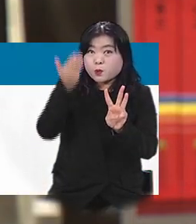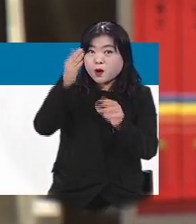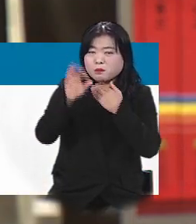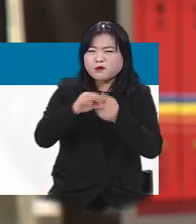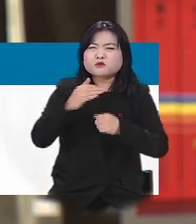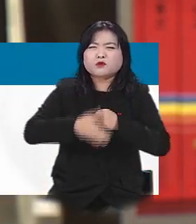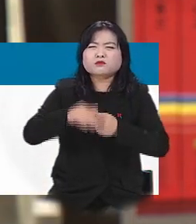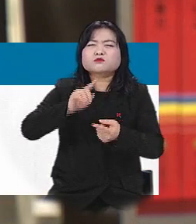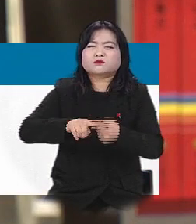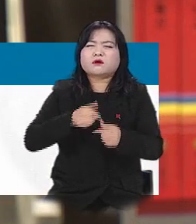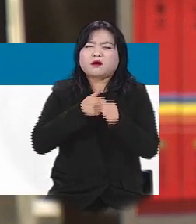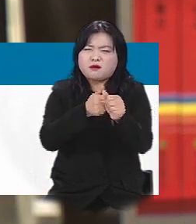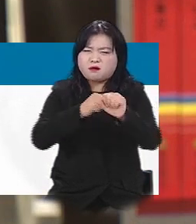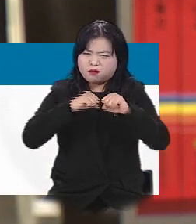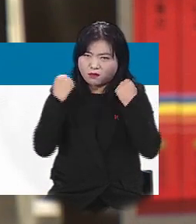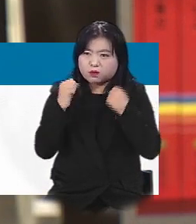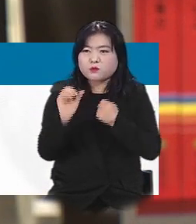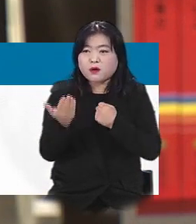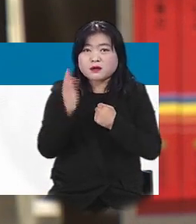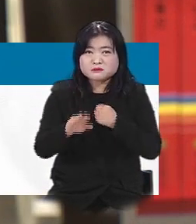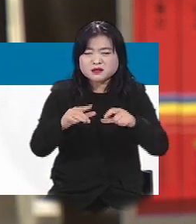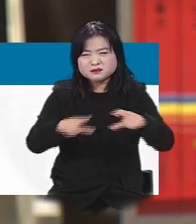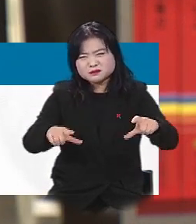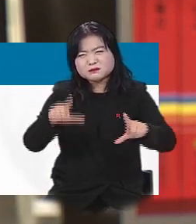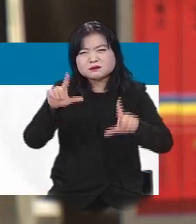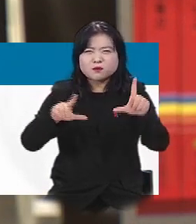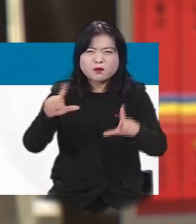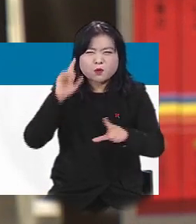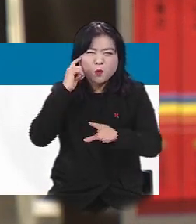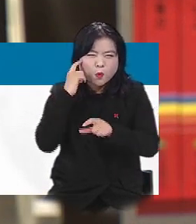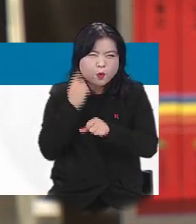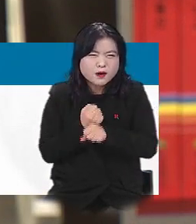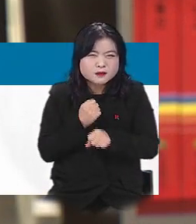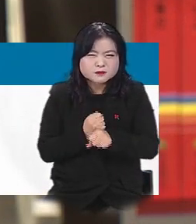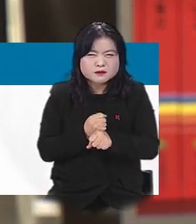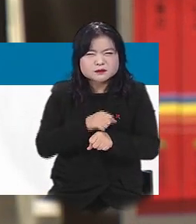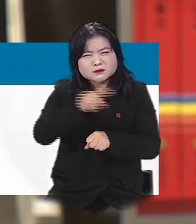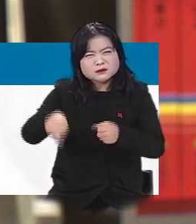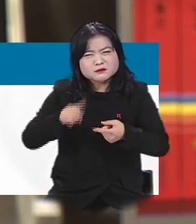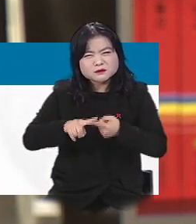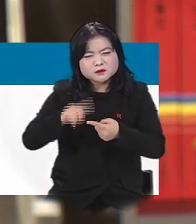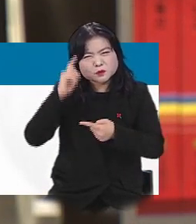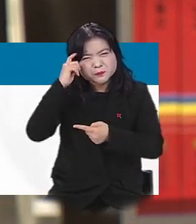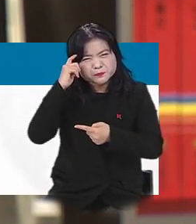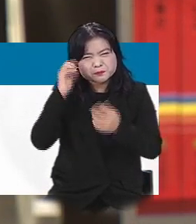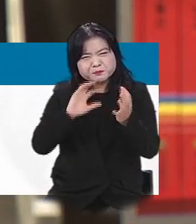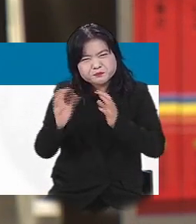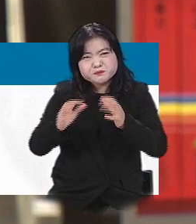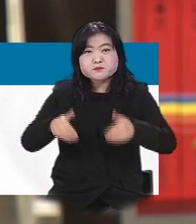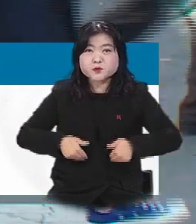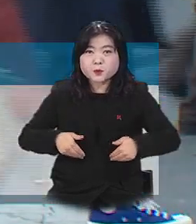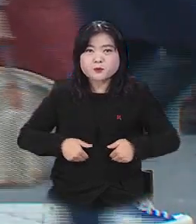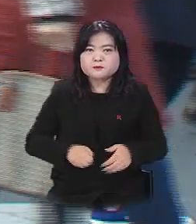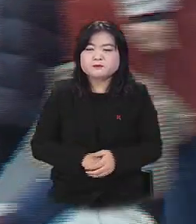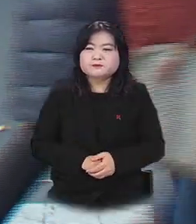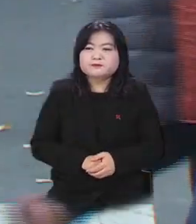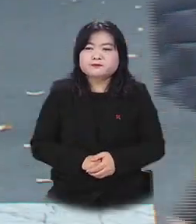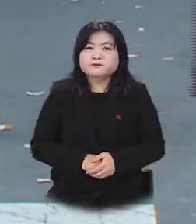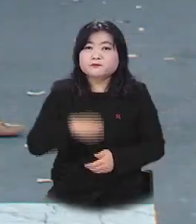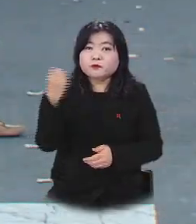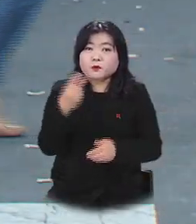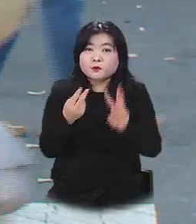수용할 수밖에 없는 상황이지만 여러 가지 지역 상황을 고려해서 좀 고민해야 될 부분들이 있는 게 사실입니다.